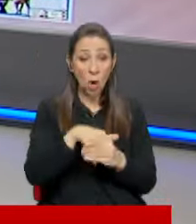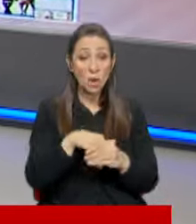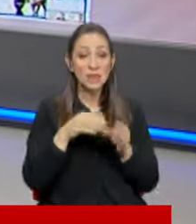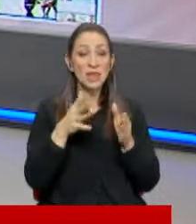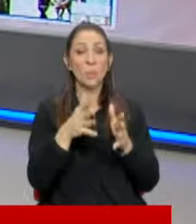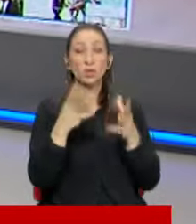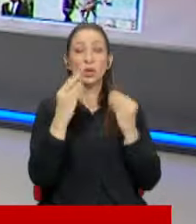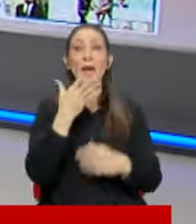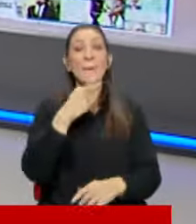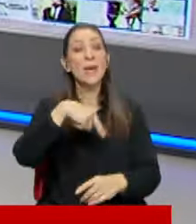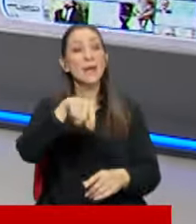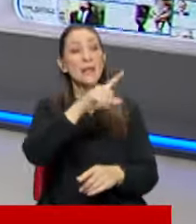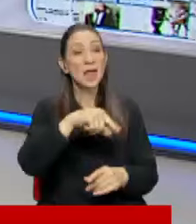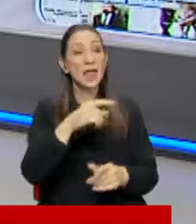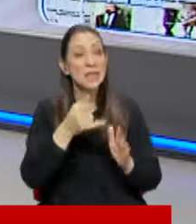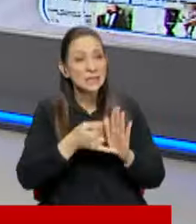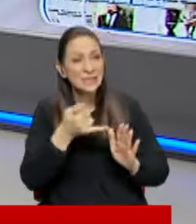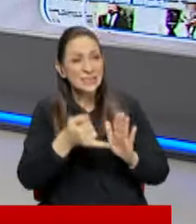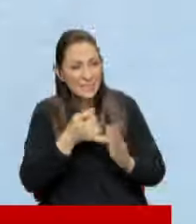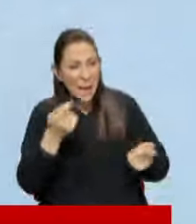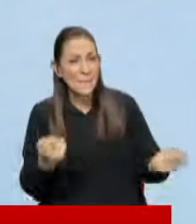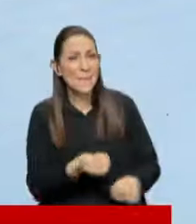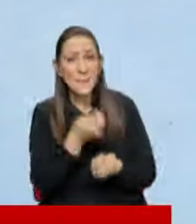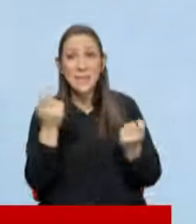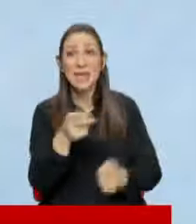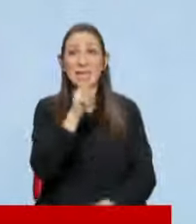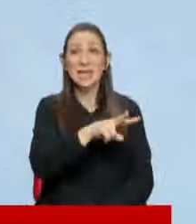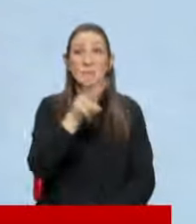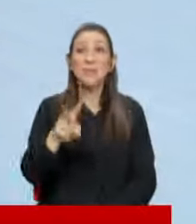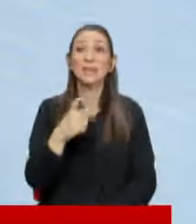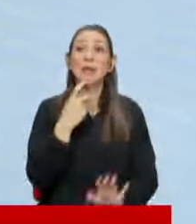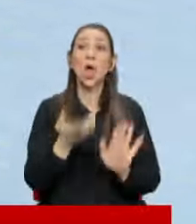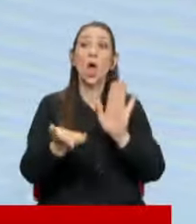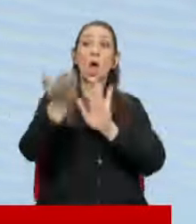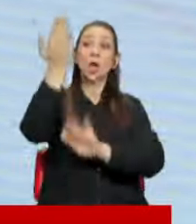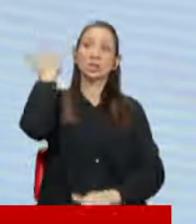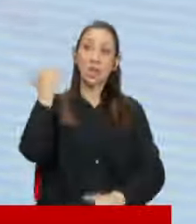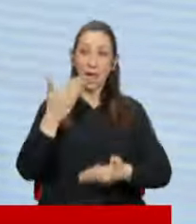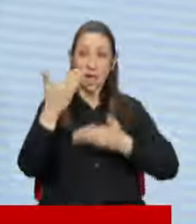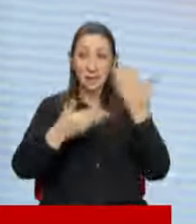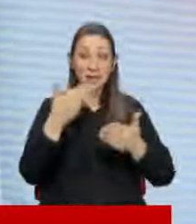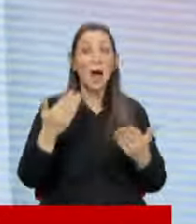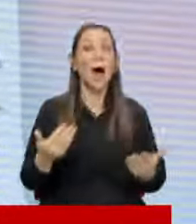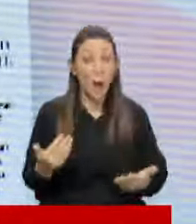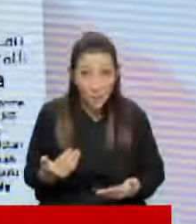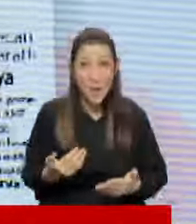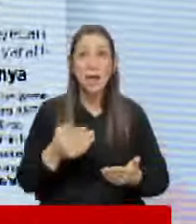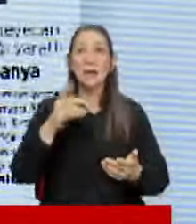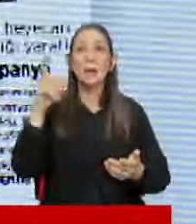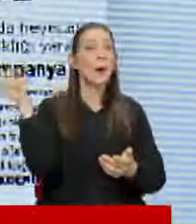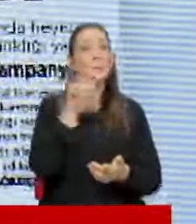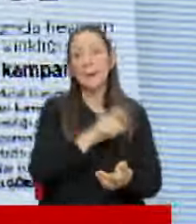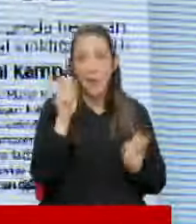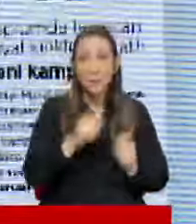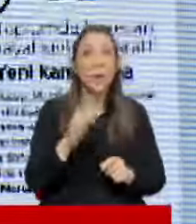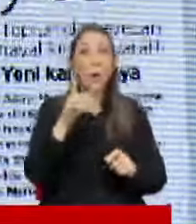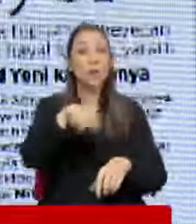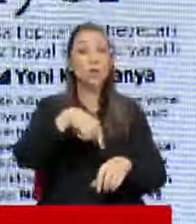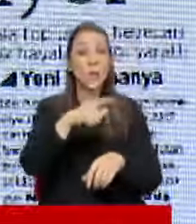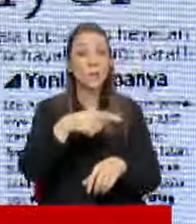olarak gördüğü emekleri ikna etmek için 22 sene öncesine gitti ama yine baltayı taşa vurdu. O